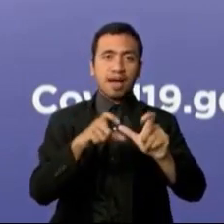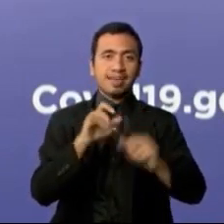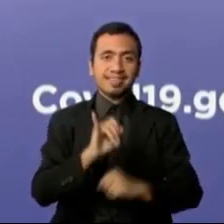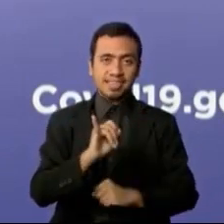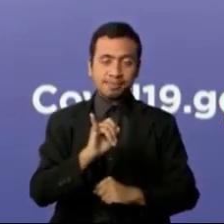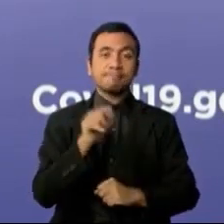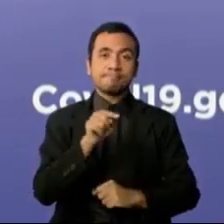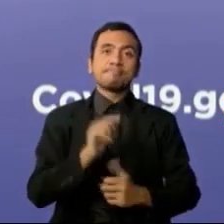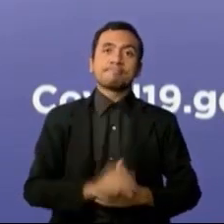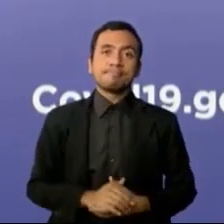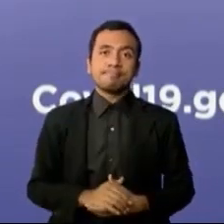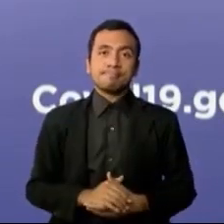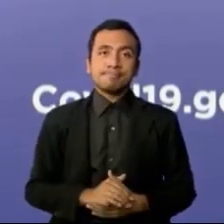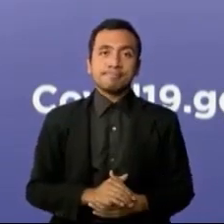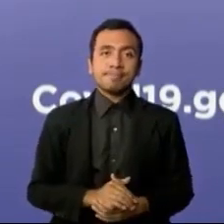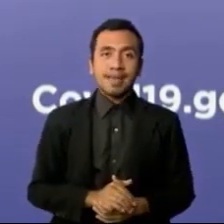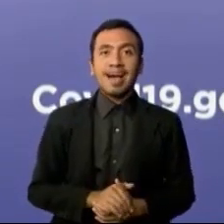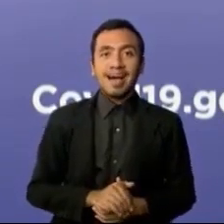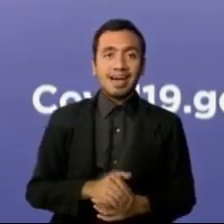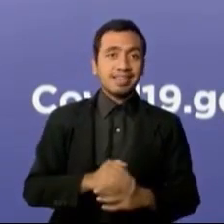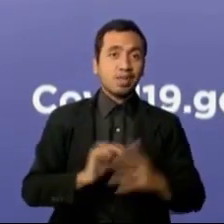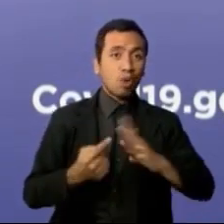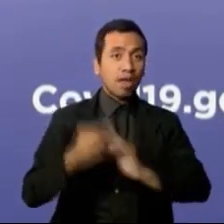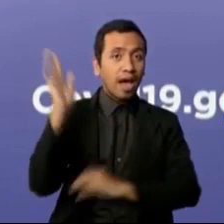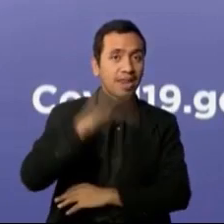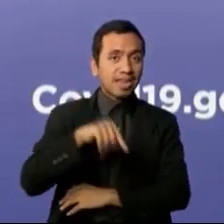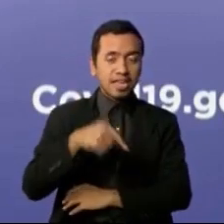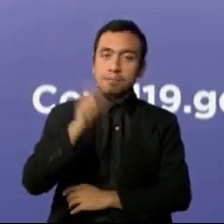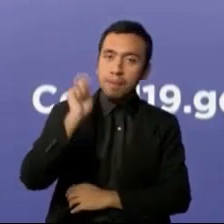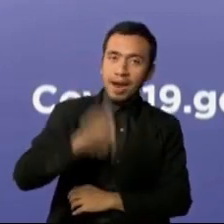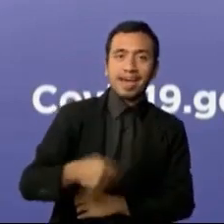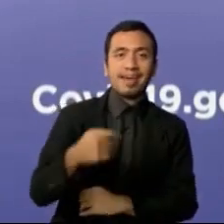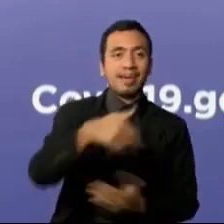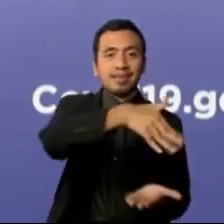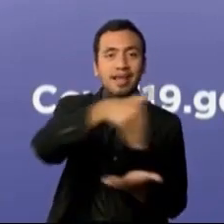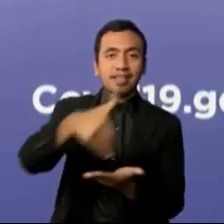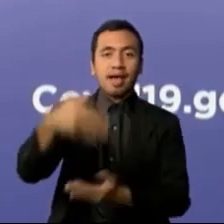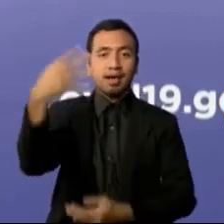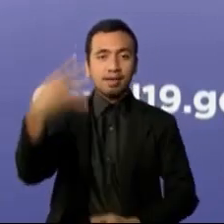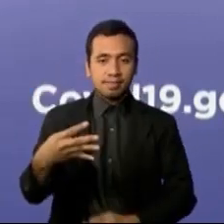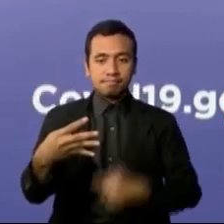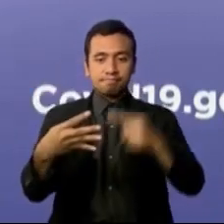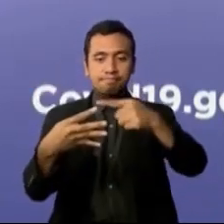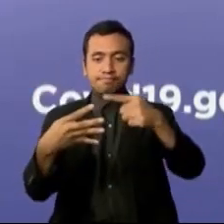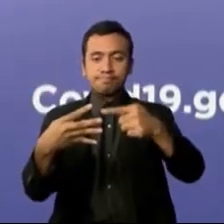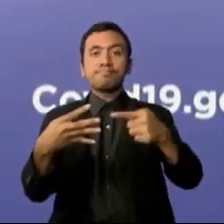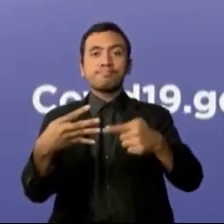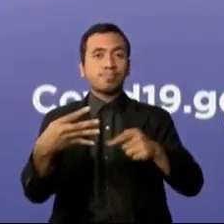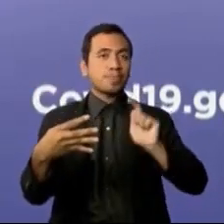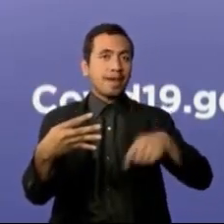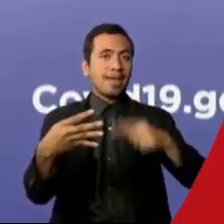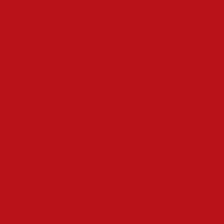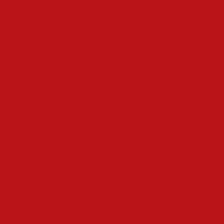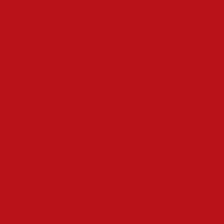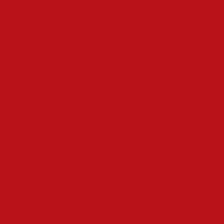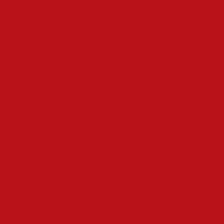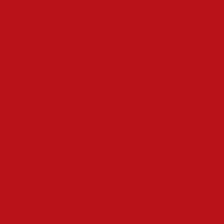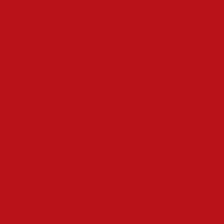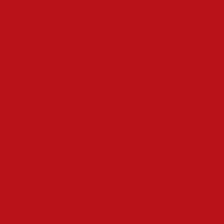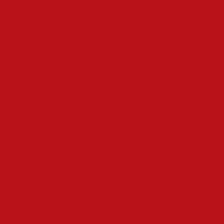inilah yang kemudian akan kita gunakan mulai hari ini untuk melakukan pelaporan data copy